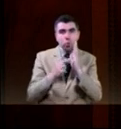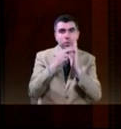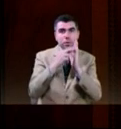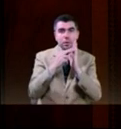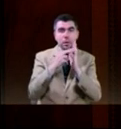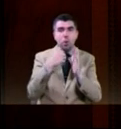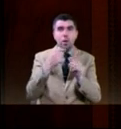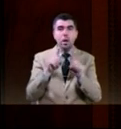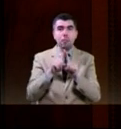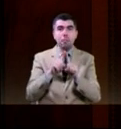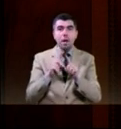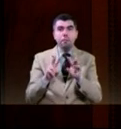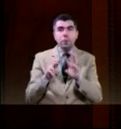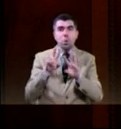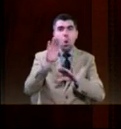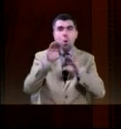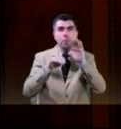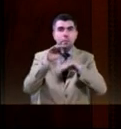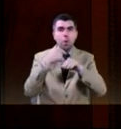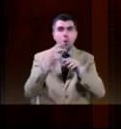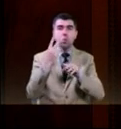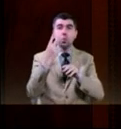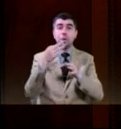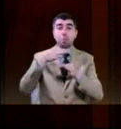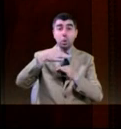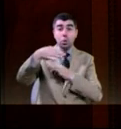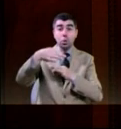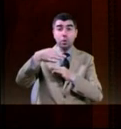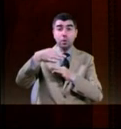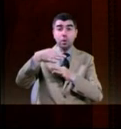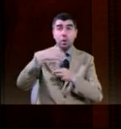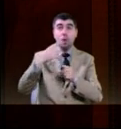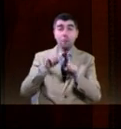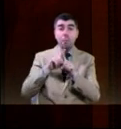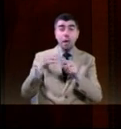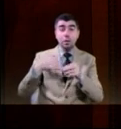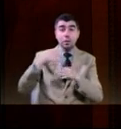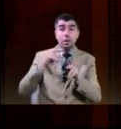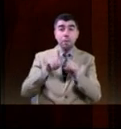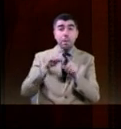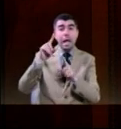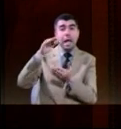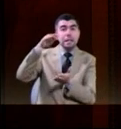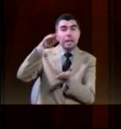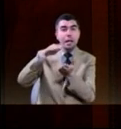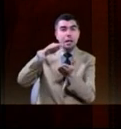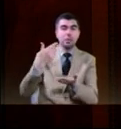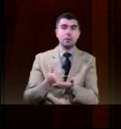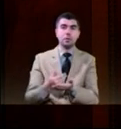ما يمكنلكش تعطيه واحد السلوم اللي بقى له فيه جوج متر. انت عطيتي لي سلوم، اتفقتي معايا على الاصلاح وعطيتي لي سلوم، قلت لي